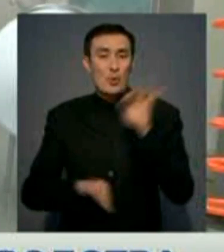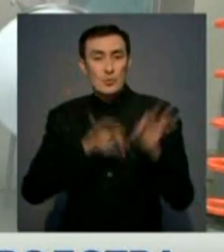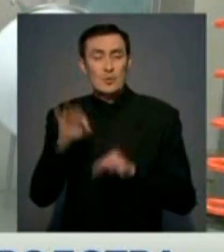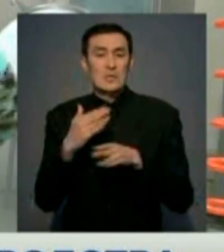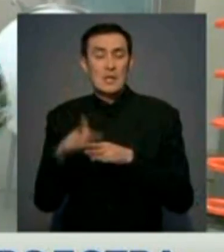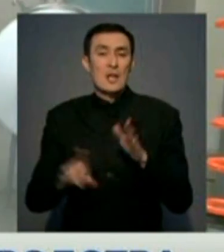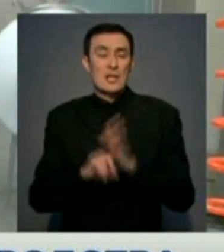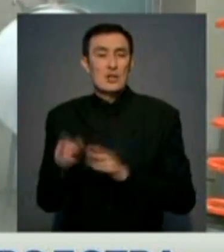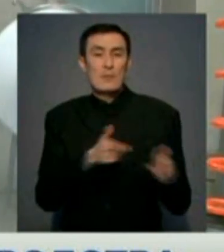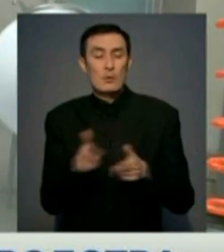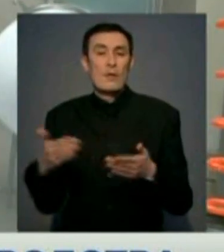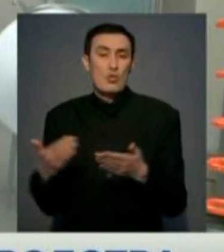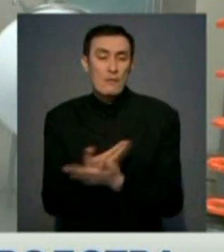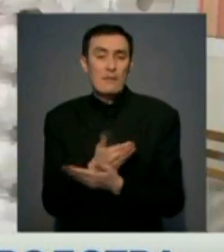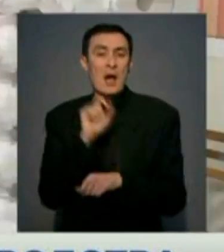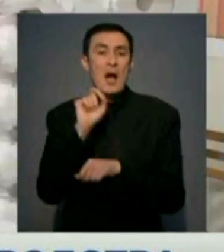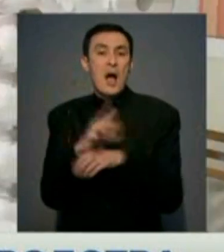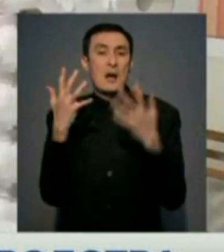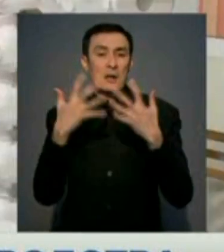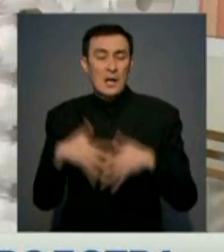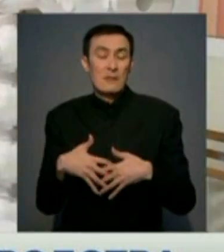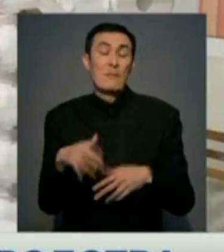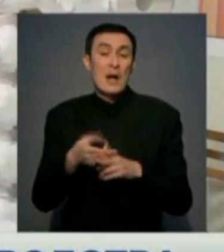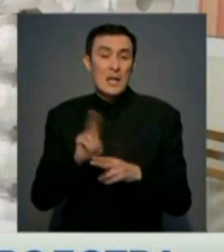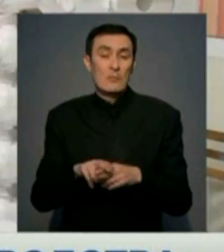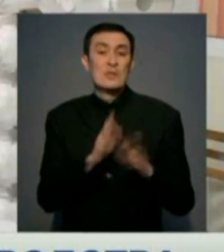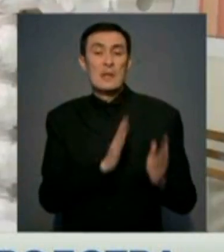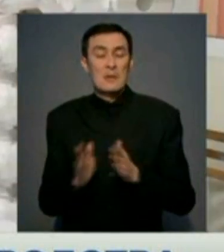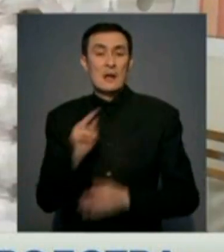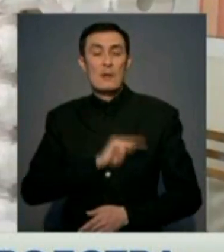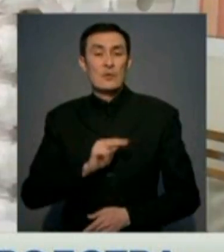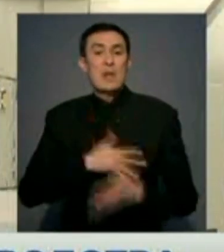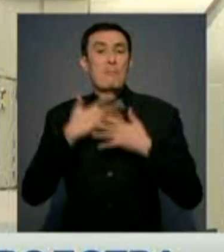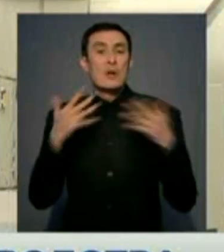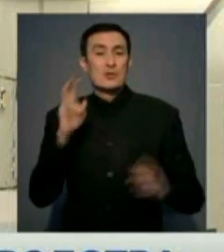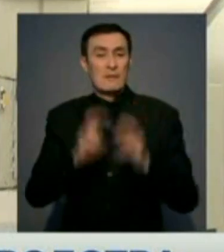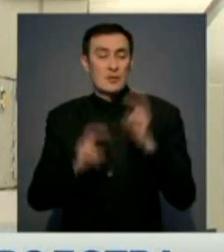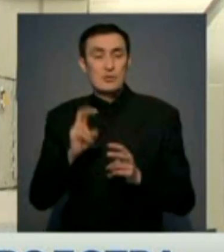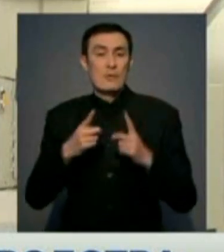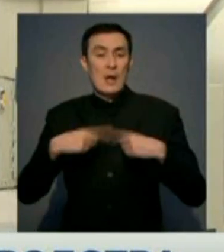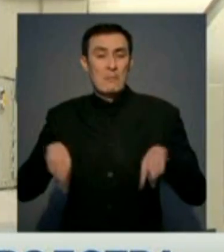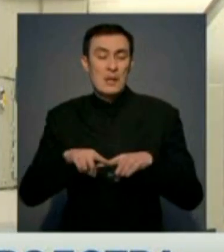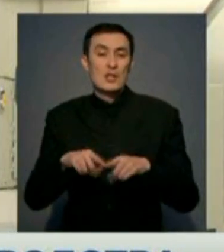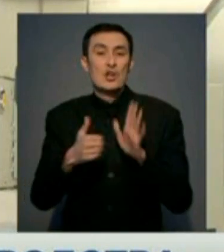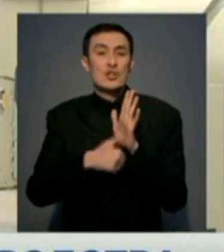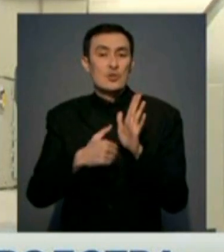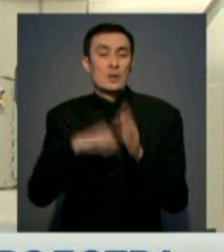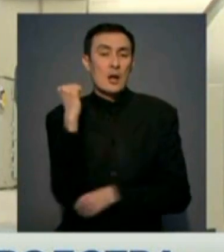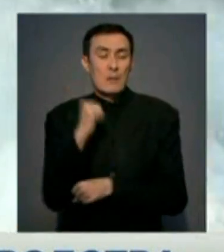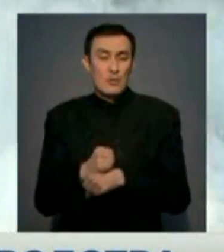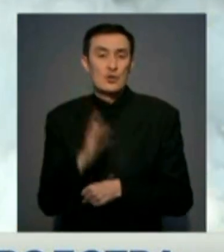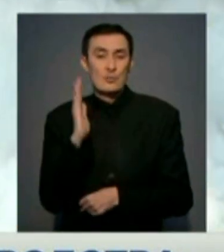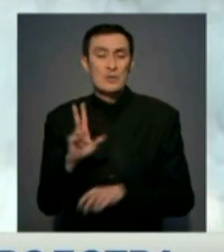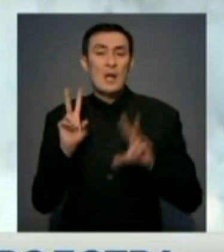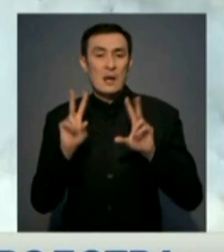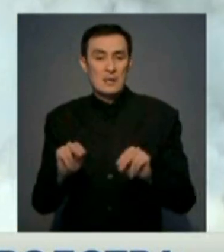начал разработку новых агрегатов по заказу. Поэтому стабильная работа для большой заводской семьи, а это более 600 человек, гарантированно